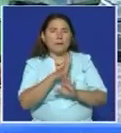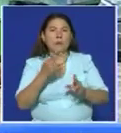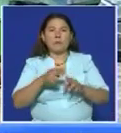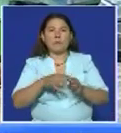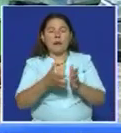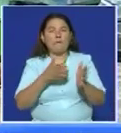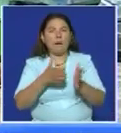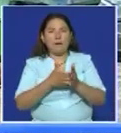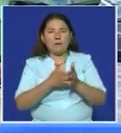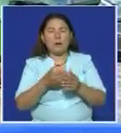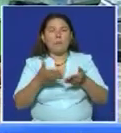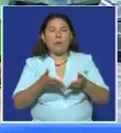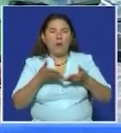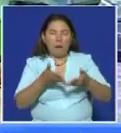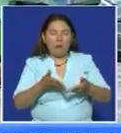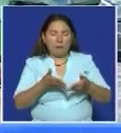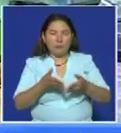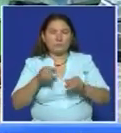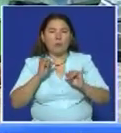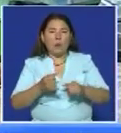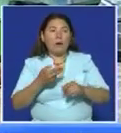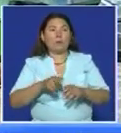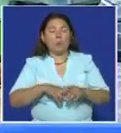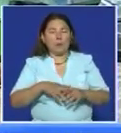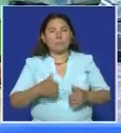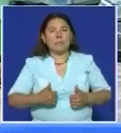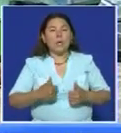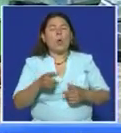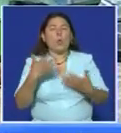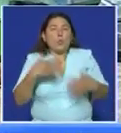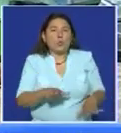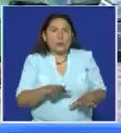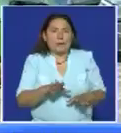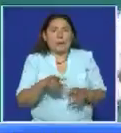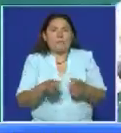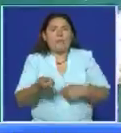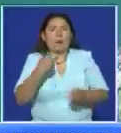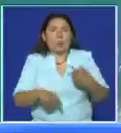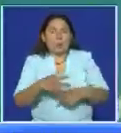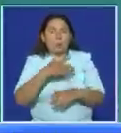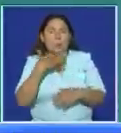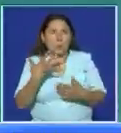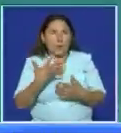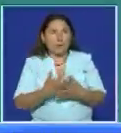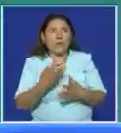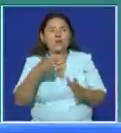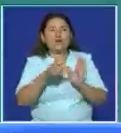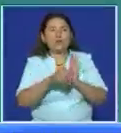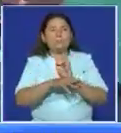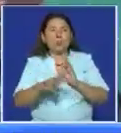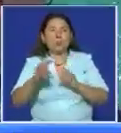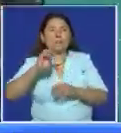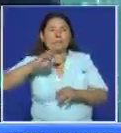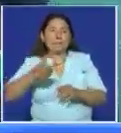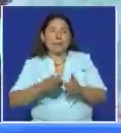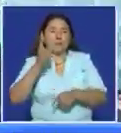нехватку мощной техники, мы предотвратили ущерб государству на 36 миллионов тенге. Стоит отметить, что борьба с браконьерством ведется не